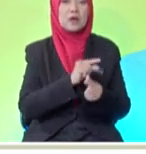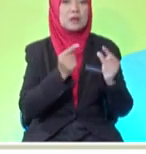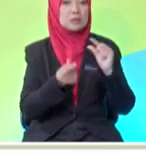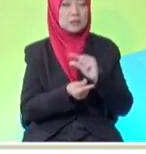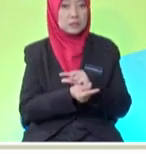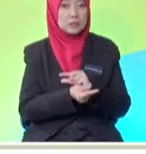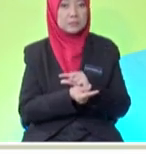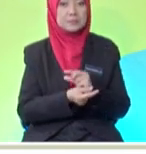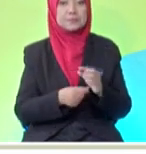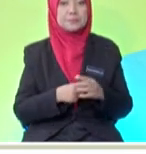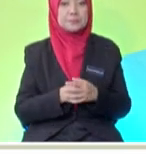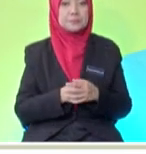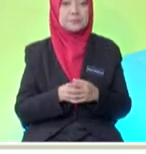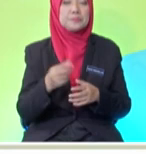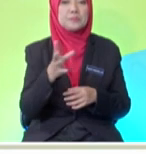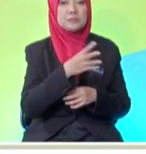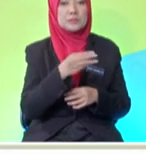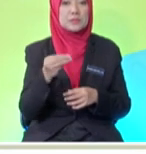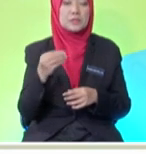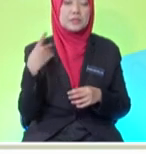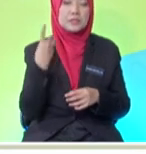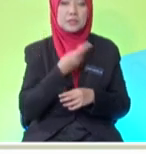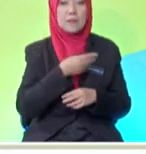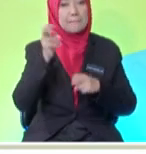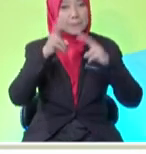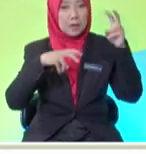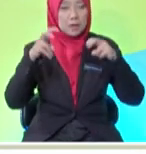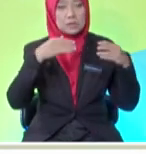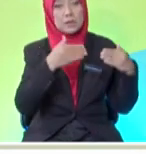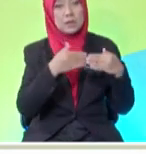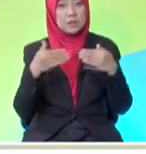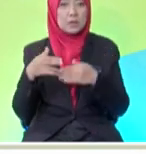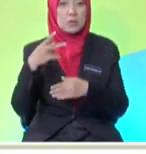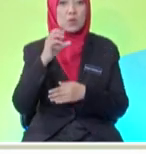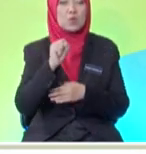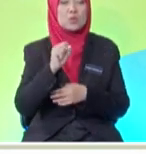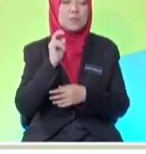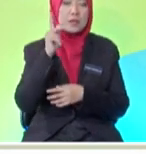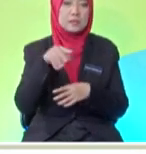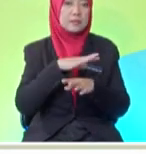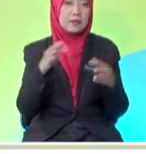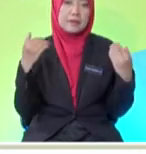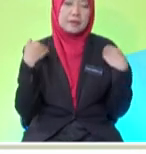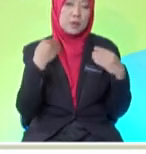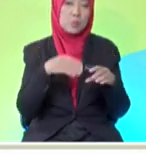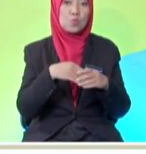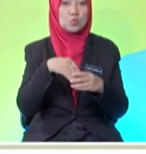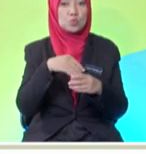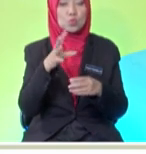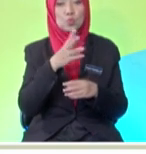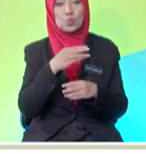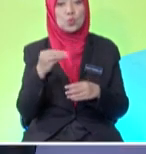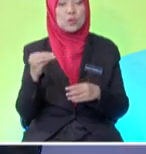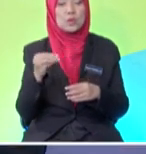pemampampai udara dan juga kita penyambung host dan pastikan tiada kebocoran dan yang terakhir kita memeriksa